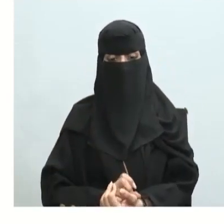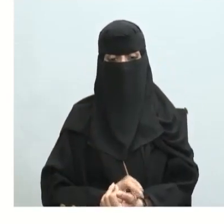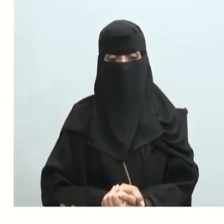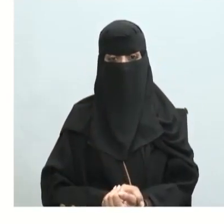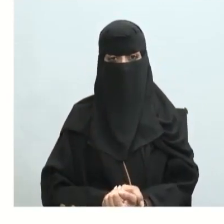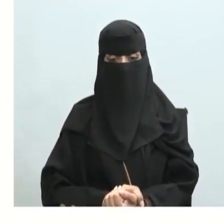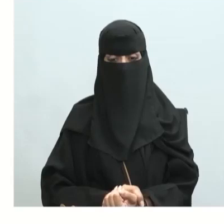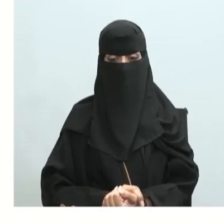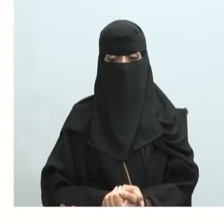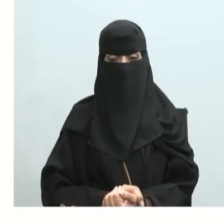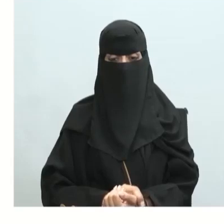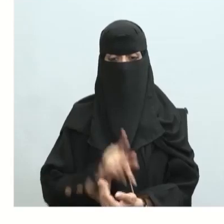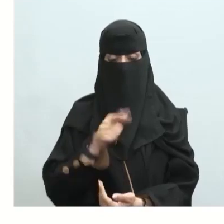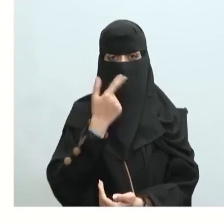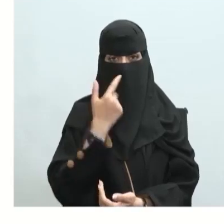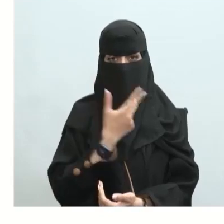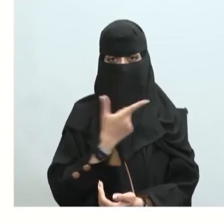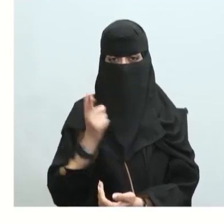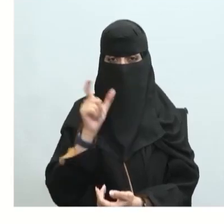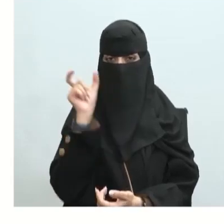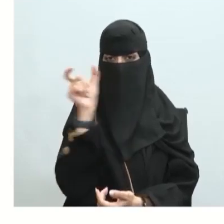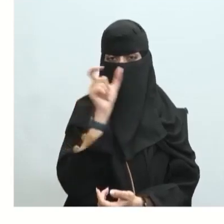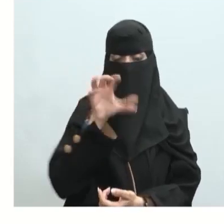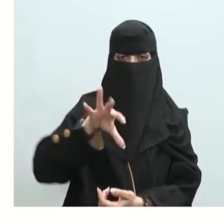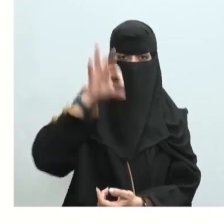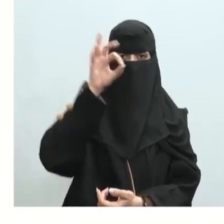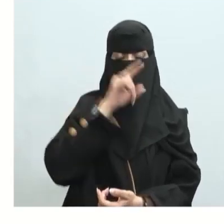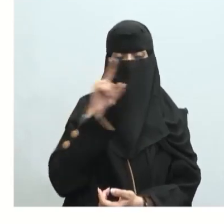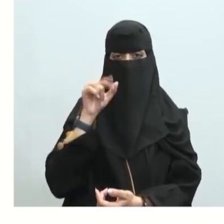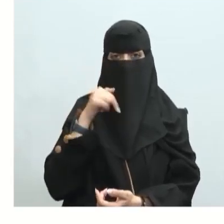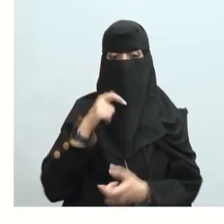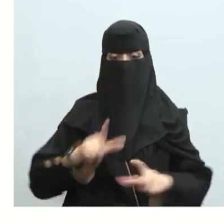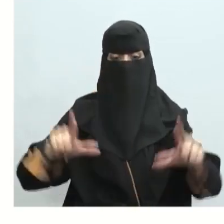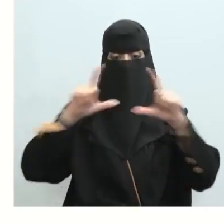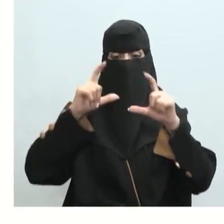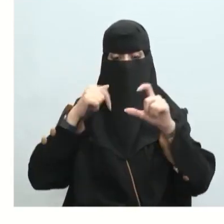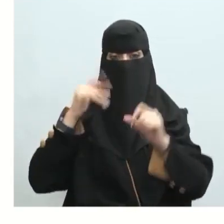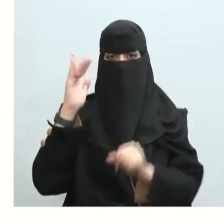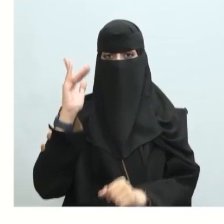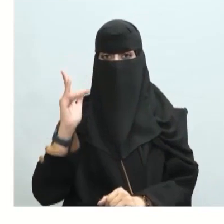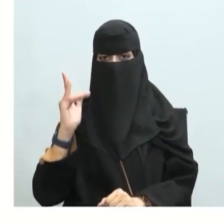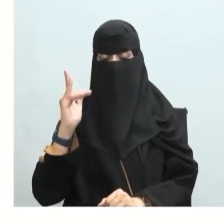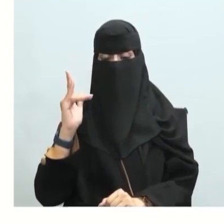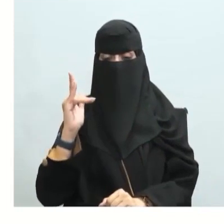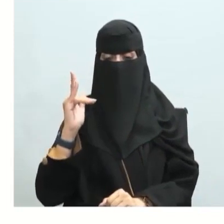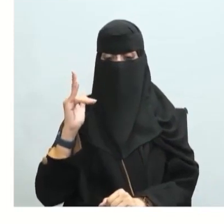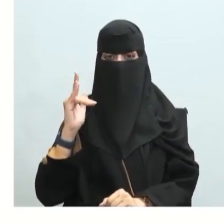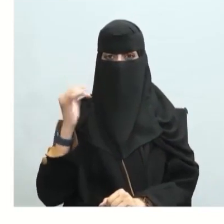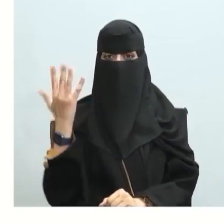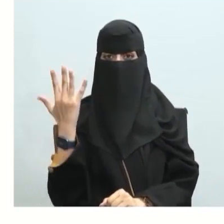المعلومات جميل هنا لاحظ الفاظ الالفاظ المنتق لعرض المقعد لاحظ هنا مقعد